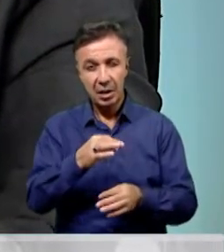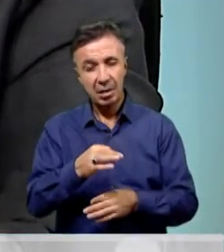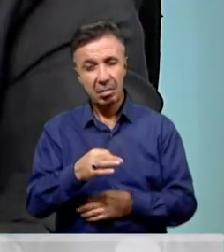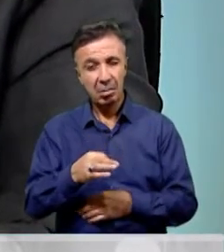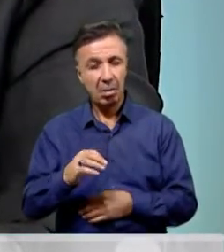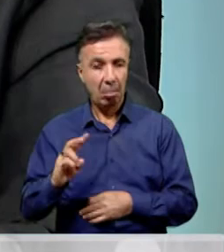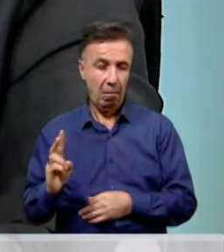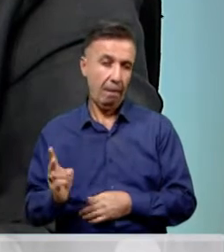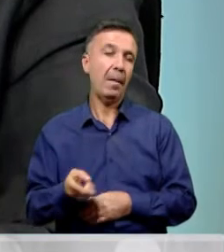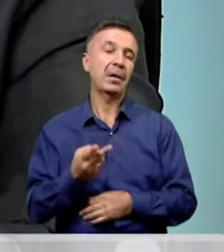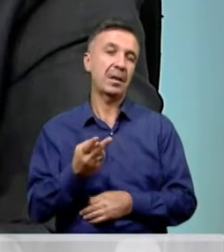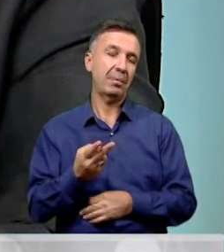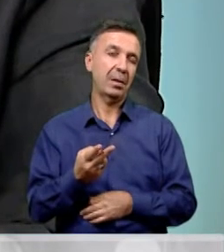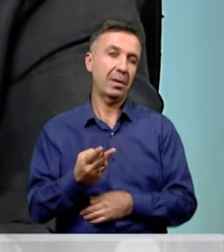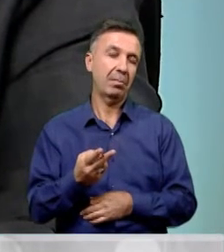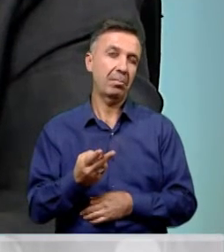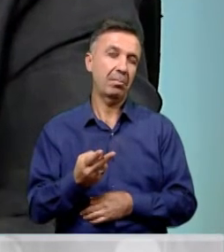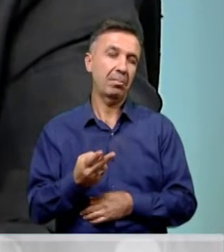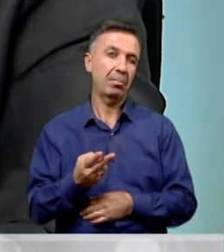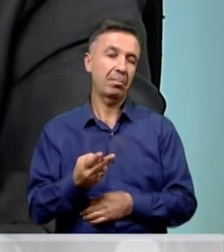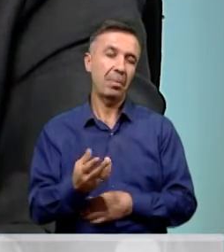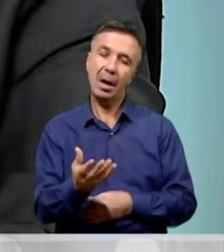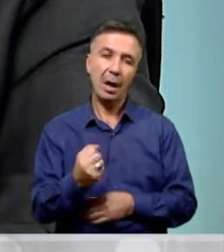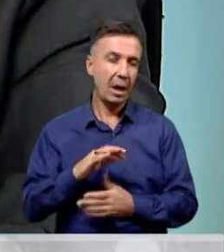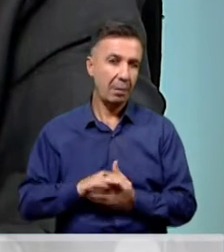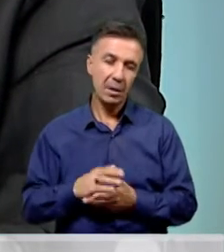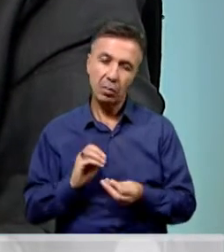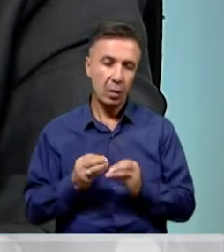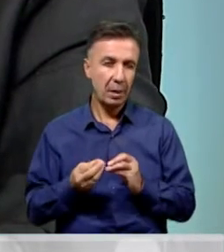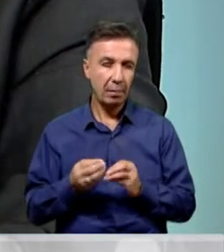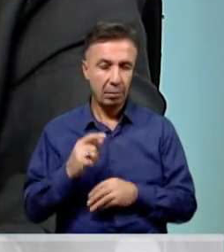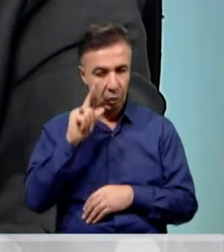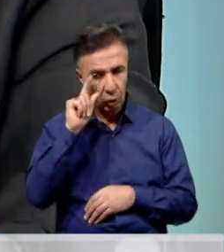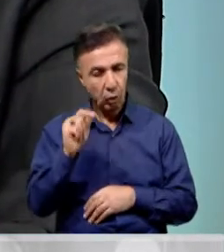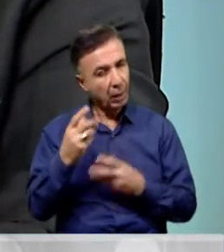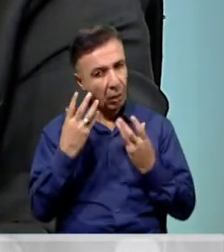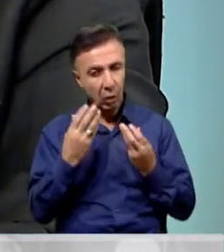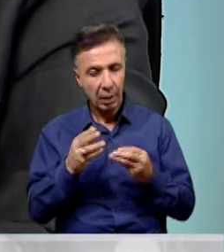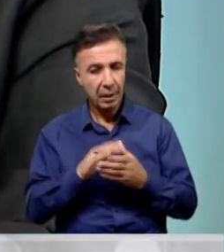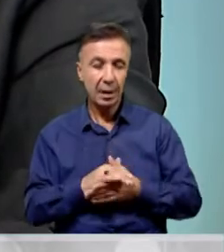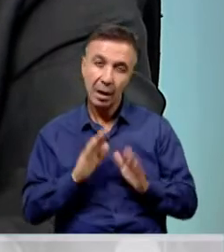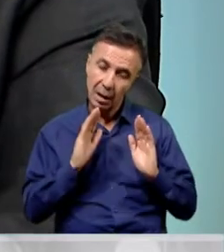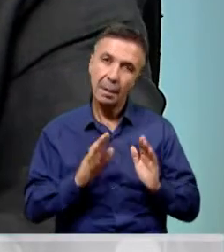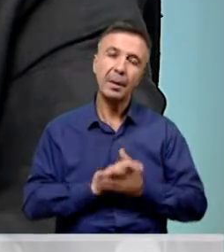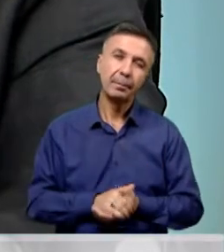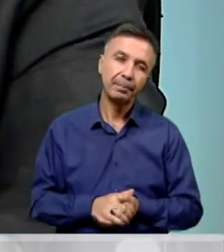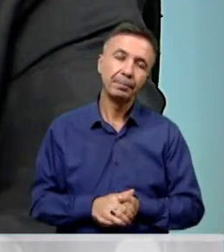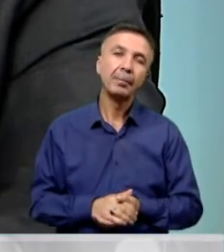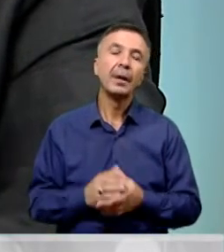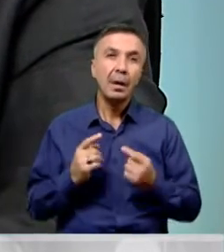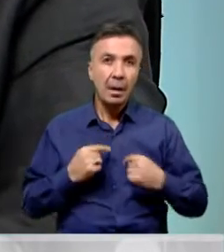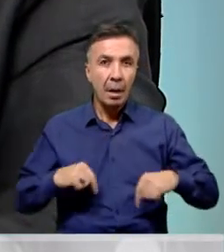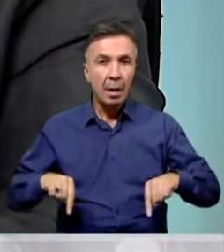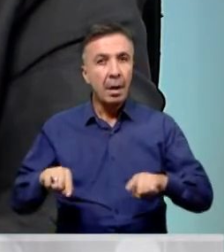hiç yok değil Elbette ki bazen Nizar çıkabilir ihtilaflar çıkabilir Ama Eee Biz Tabii